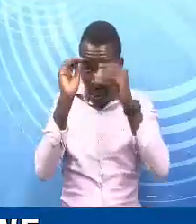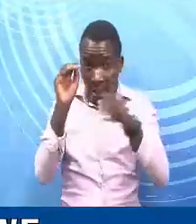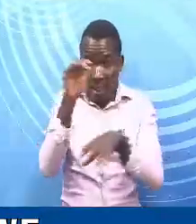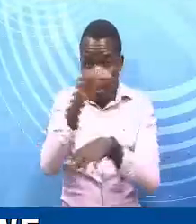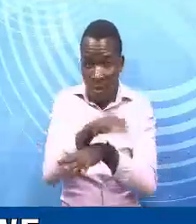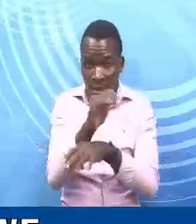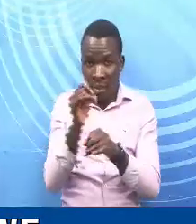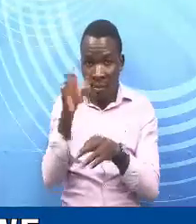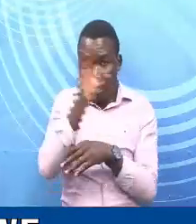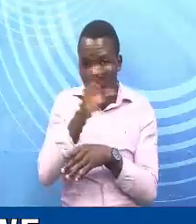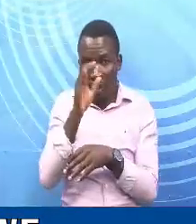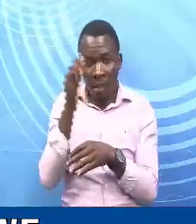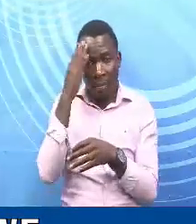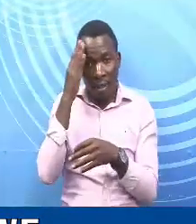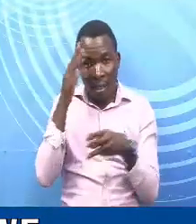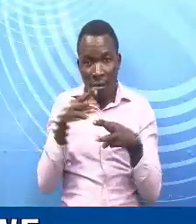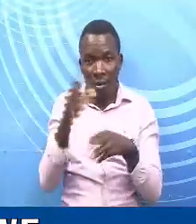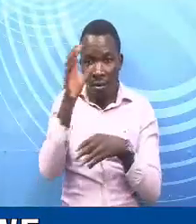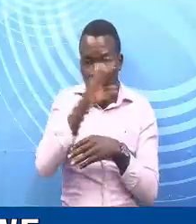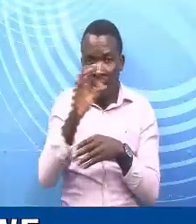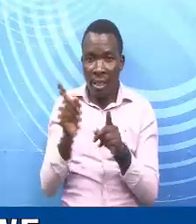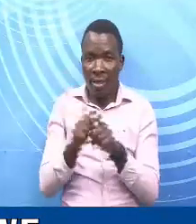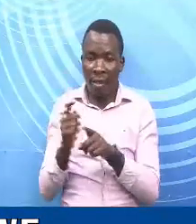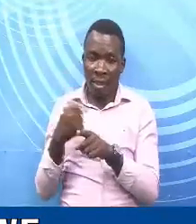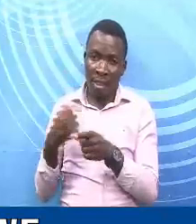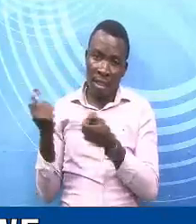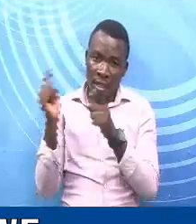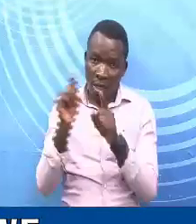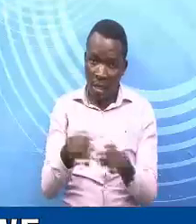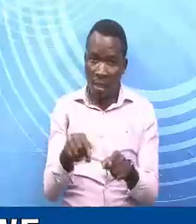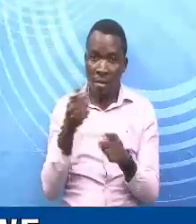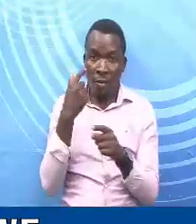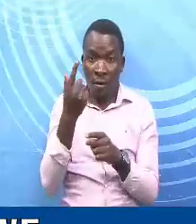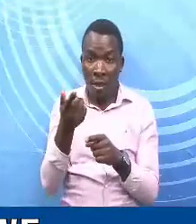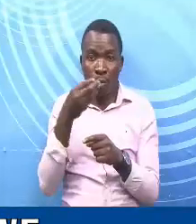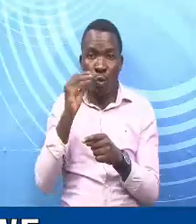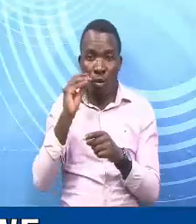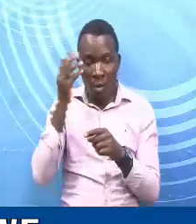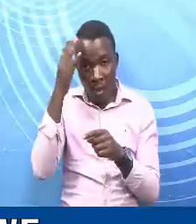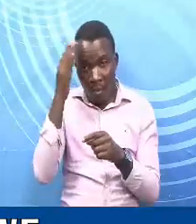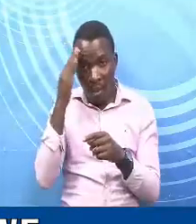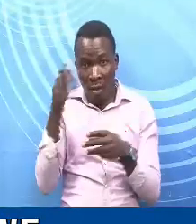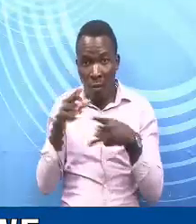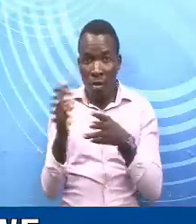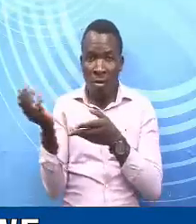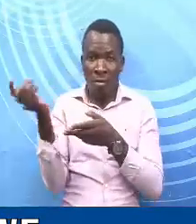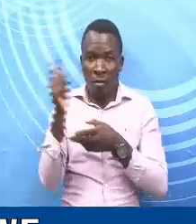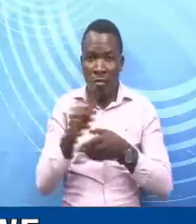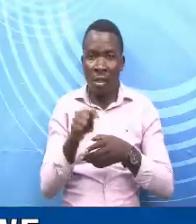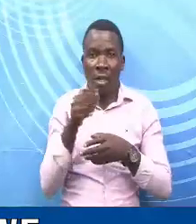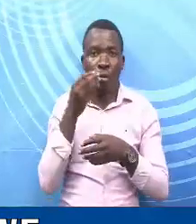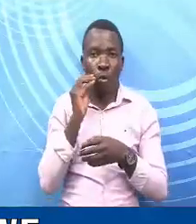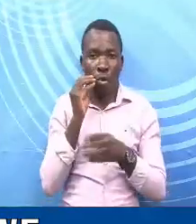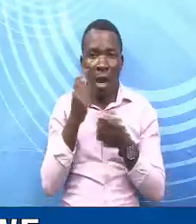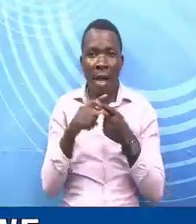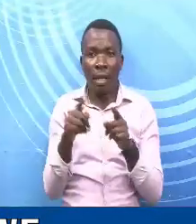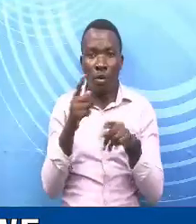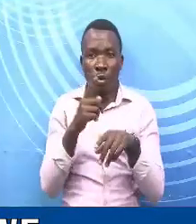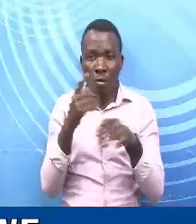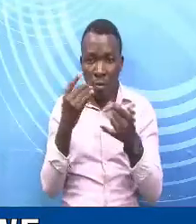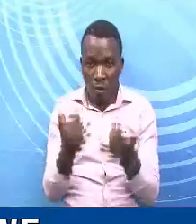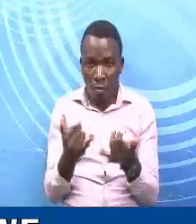namenyaga uburyo nshakishamo nanjye nkataha musanga mu rugo cyangwa nkamenya uko ndi bumucyure. Ariko muri ino minsi ntabwo